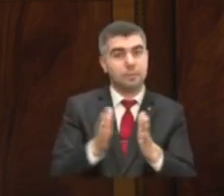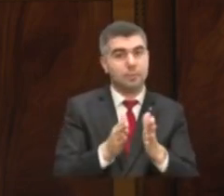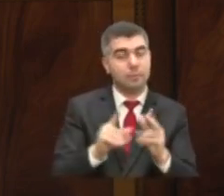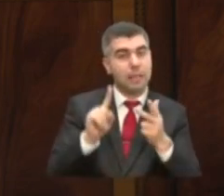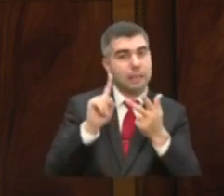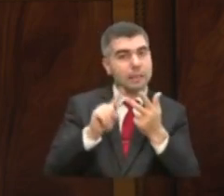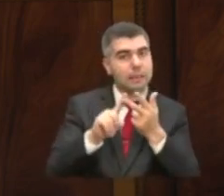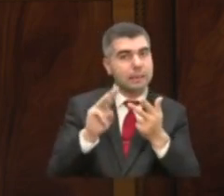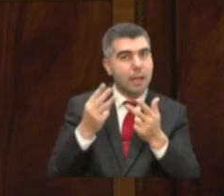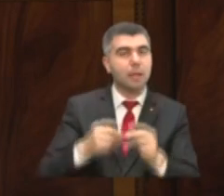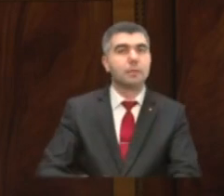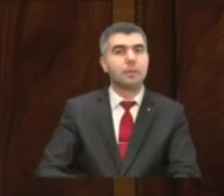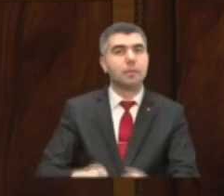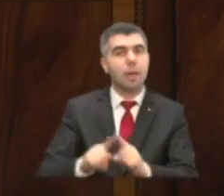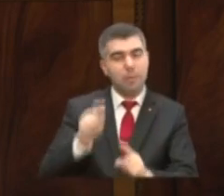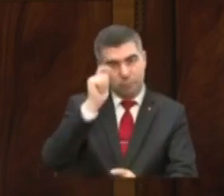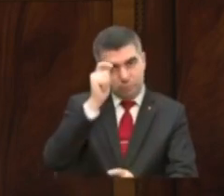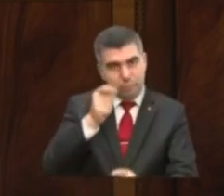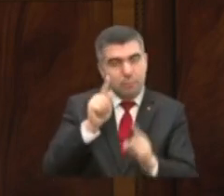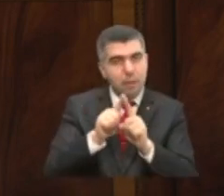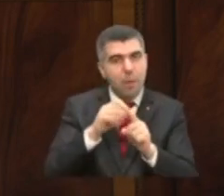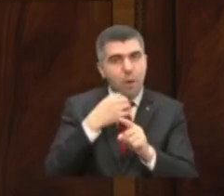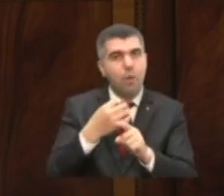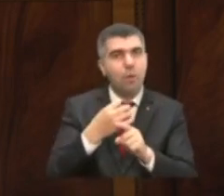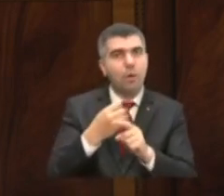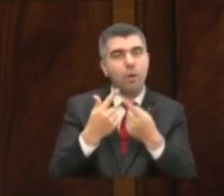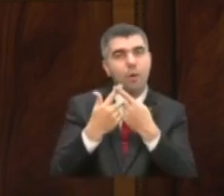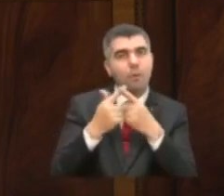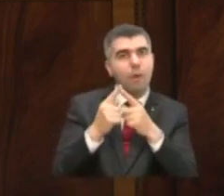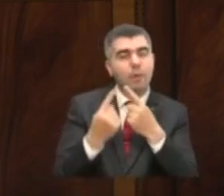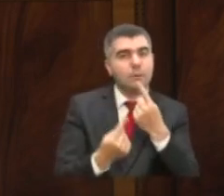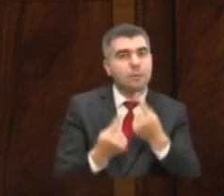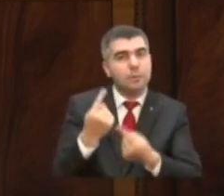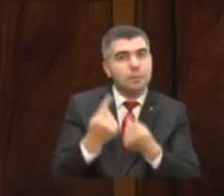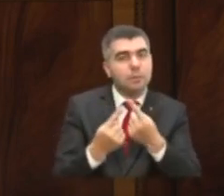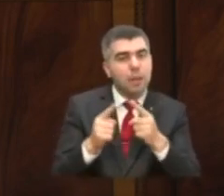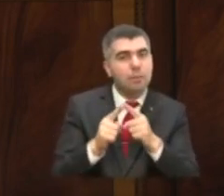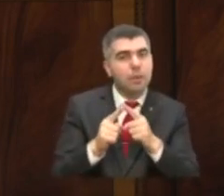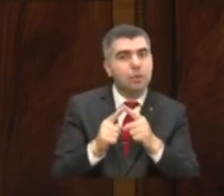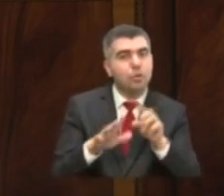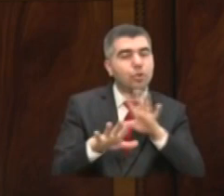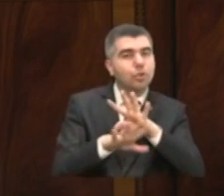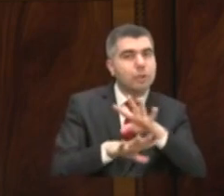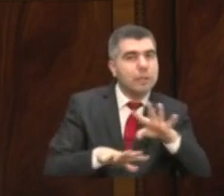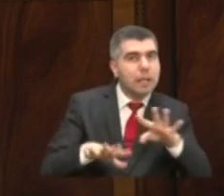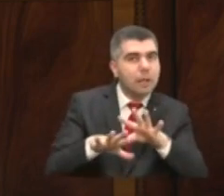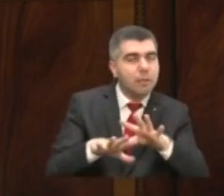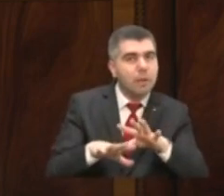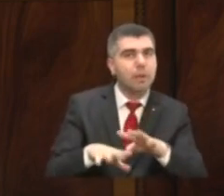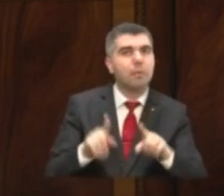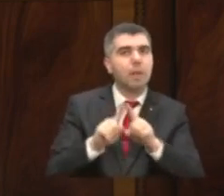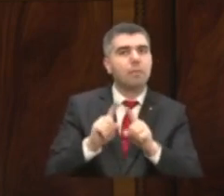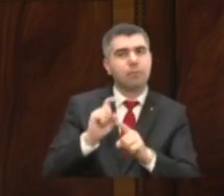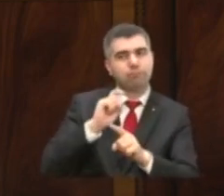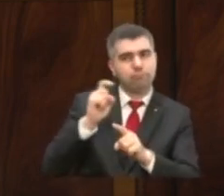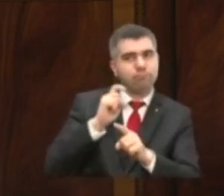ننوه بالمجهود المبذول على مستوى الخدمات الاجتماعية، وما غاديش نطول فيها لأنها كانت في المرحلة السابقة، سواء لا من خلال المناح